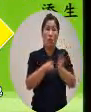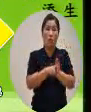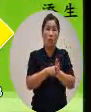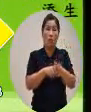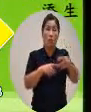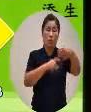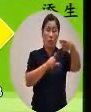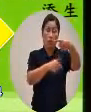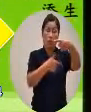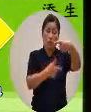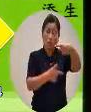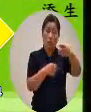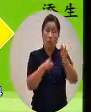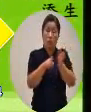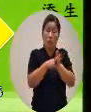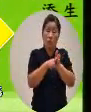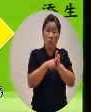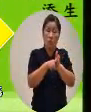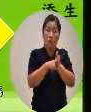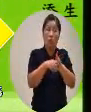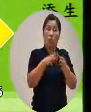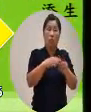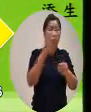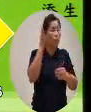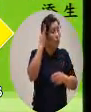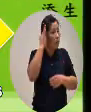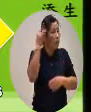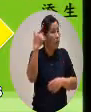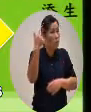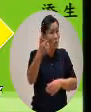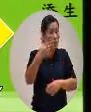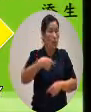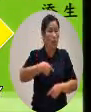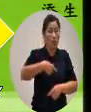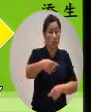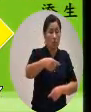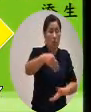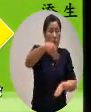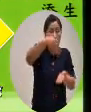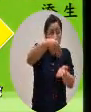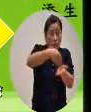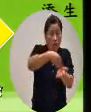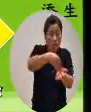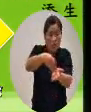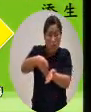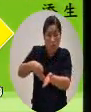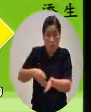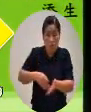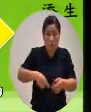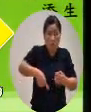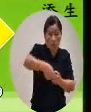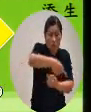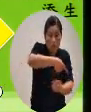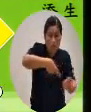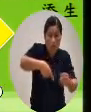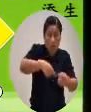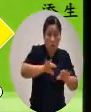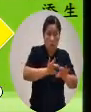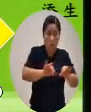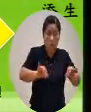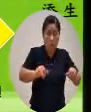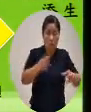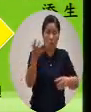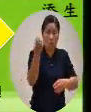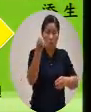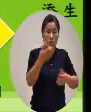一月六號的時候就是隔了六天他們去登記的移轉把這個土地的所有權移